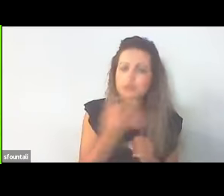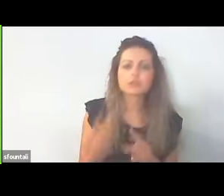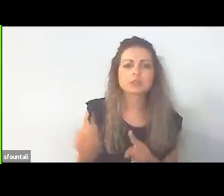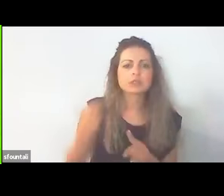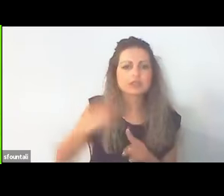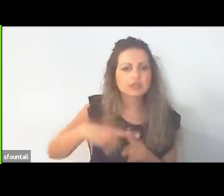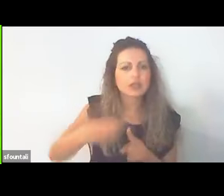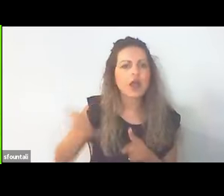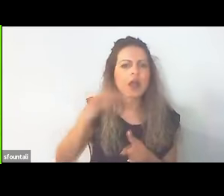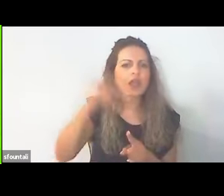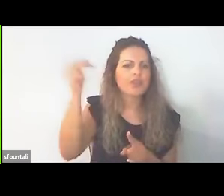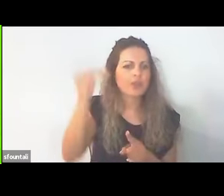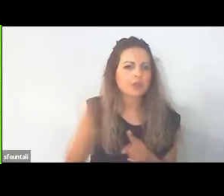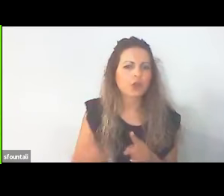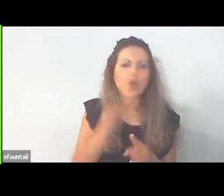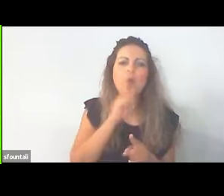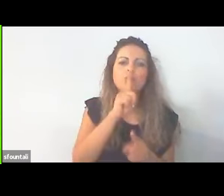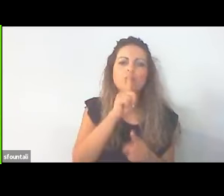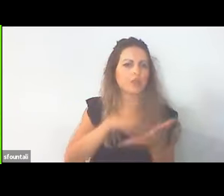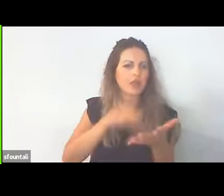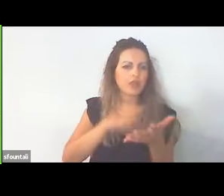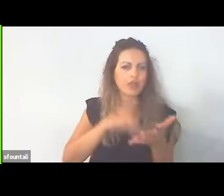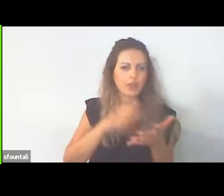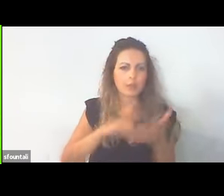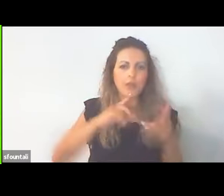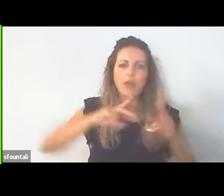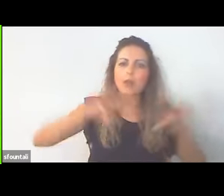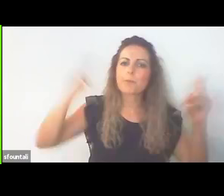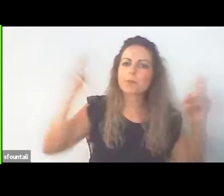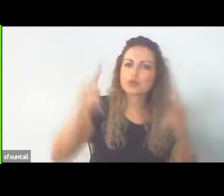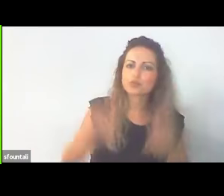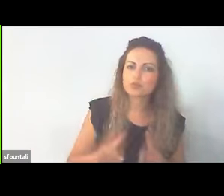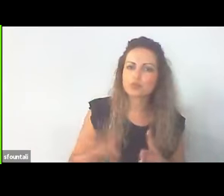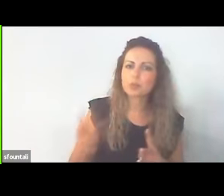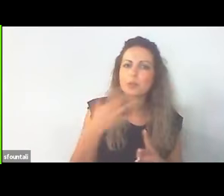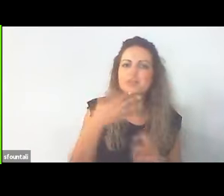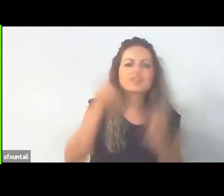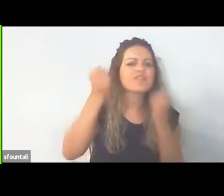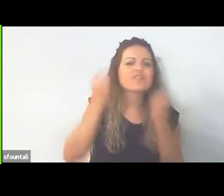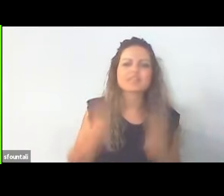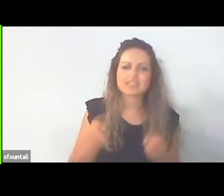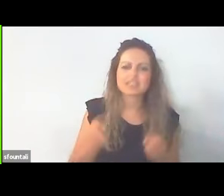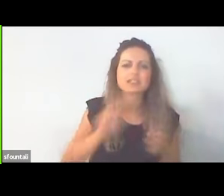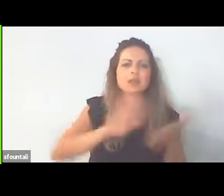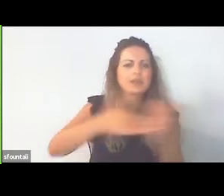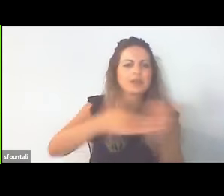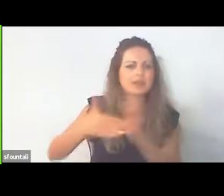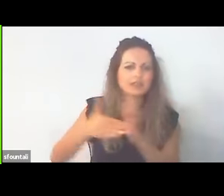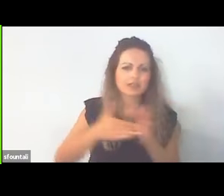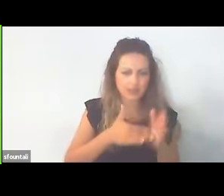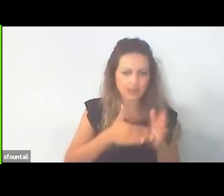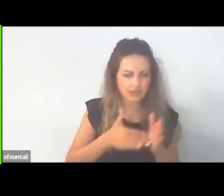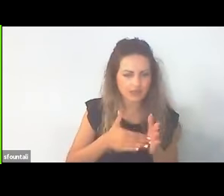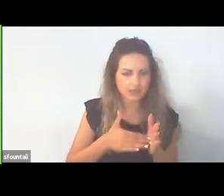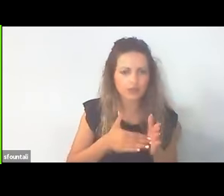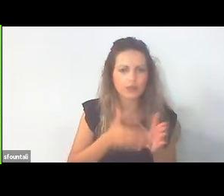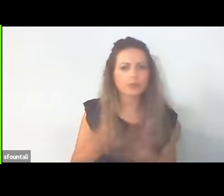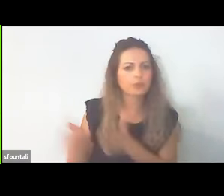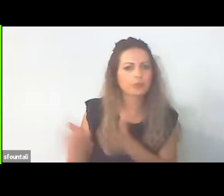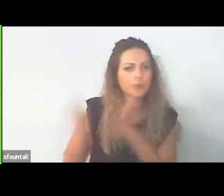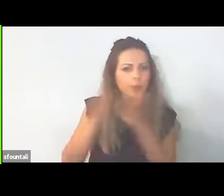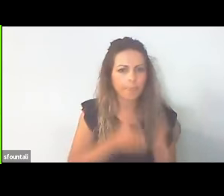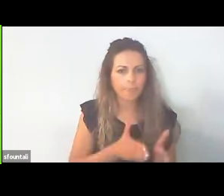τον περιορισμό στην πρόσβαση σε βασικές υπηρεσίες σεξουαλικής και αναπαραγωγικής υγείας, χαρακτηριστικά σε ό,τι αφορά